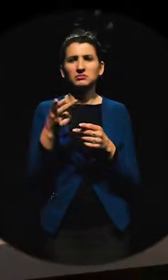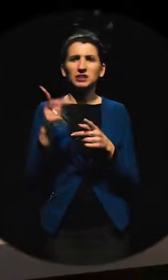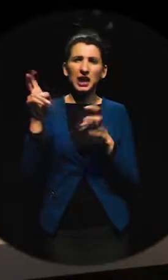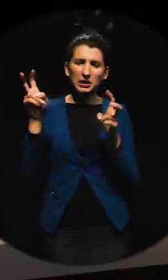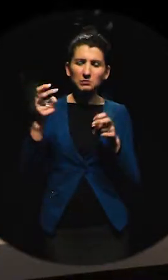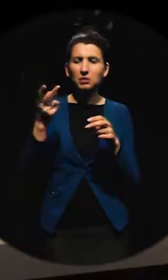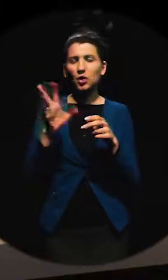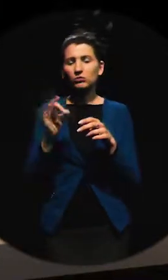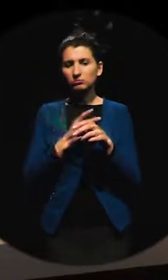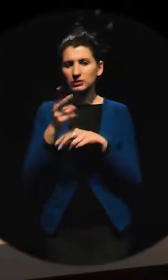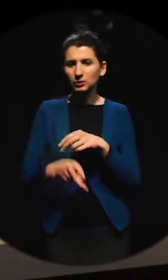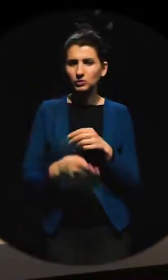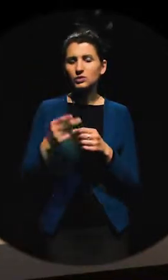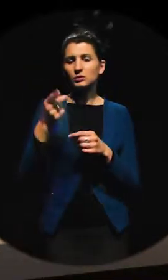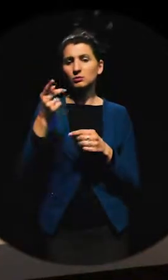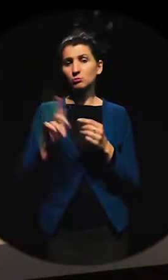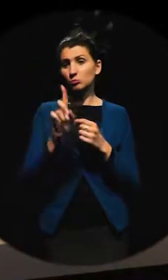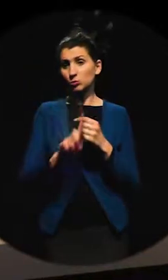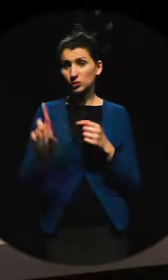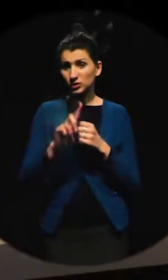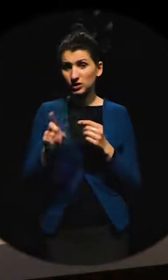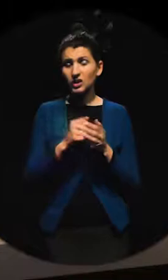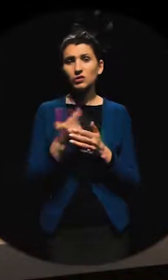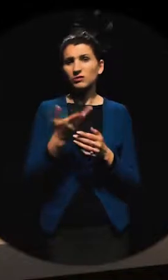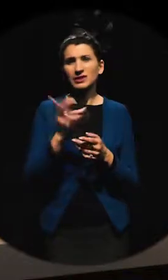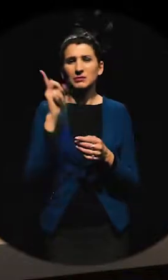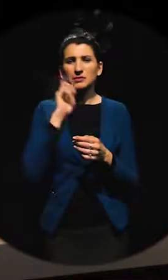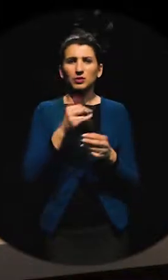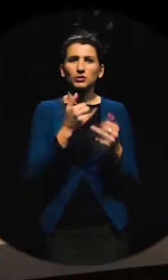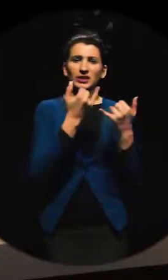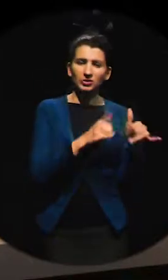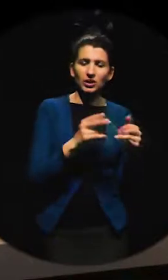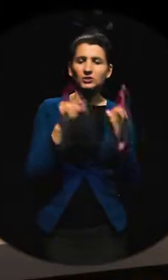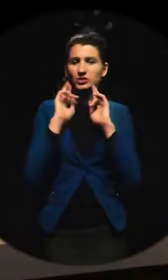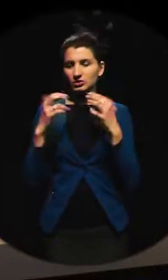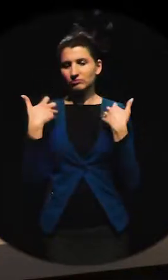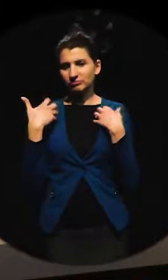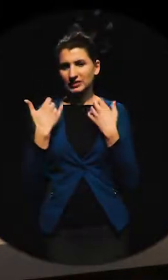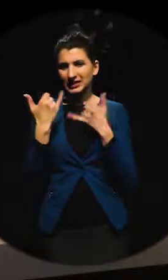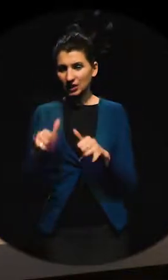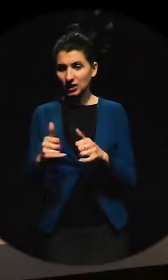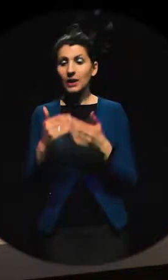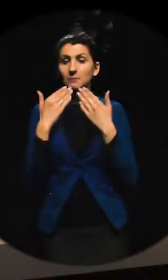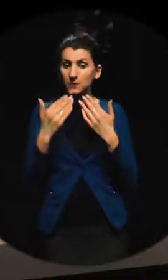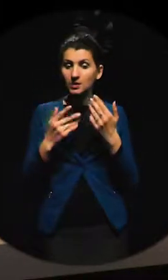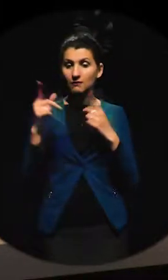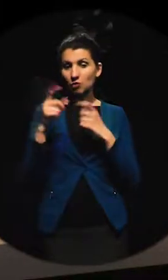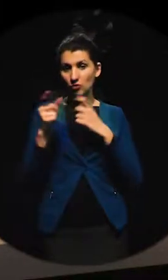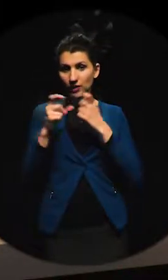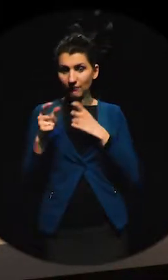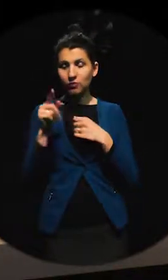dostępności są właśnie deklaratywne, a że tak naprawdę nie mają wiele wspólnego z rzeczywistością. I poprzez fotografię właśnie, która